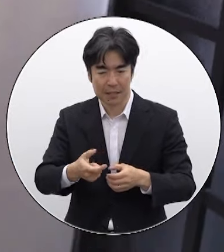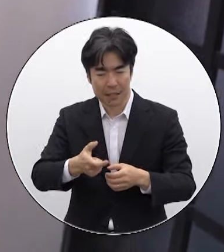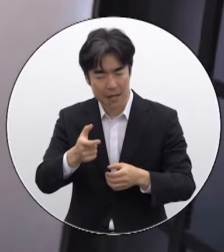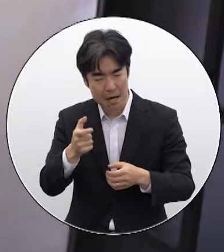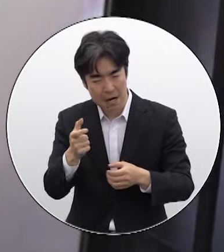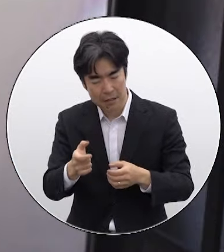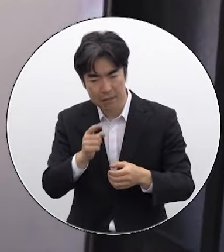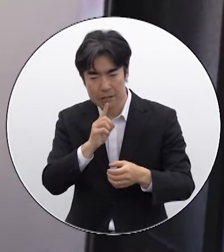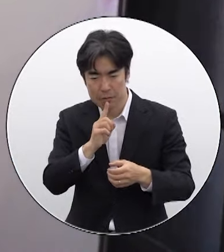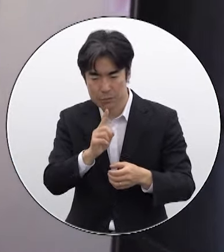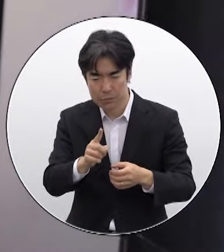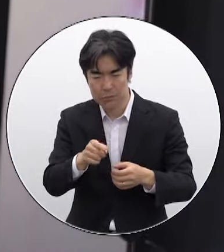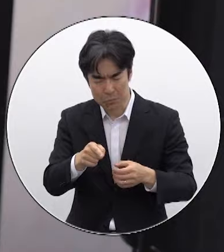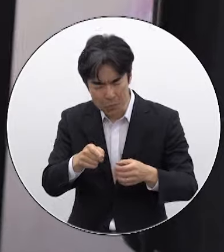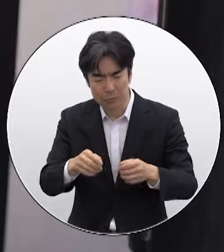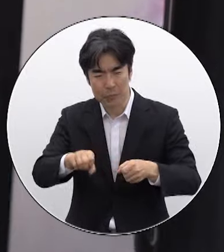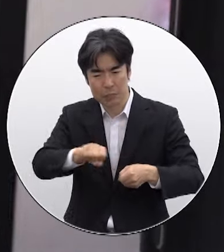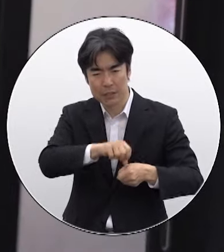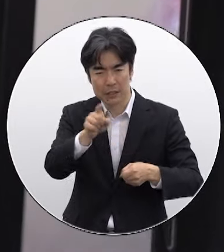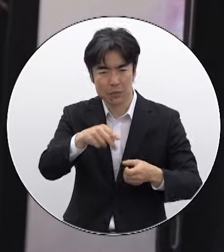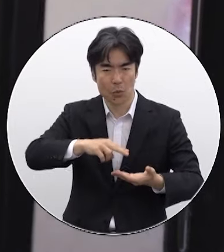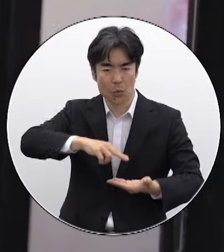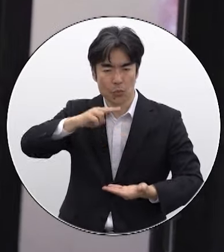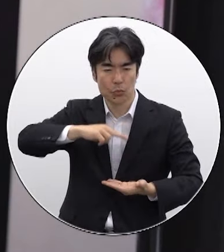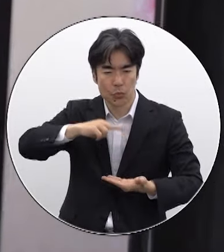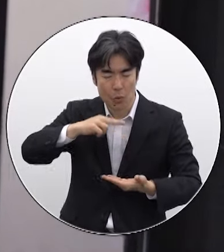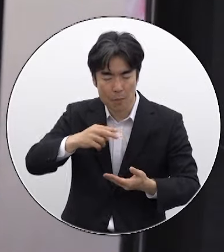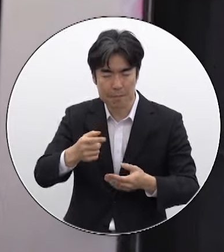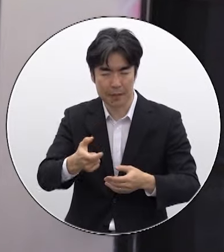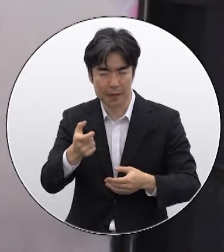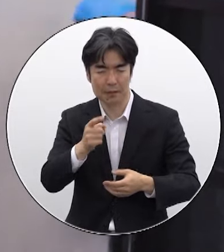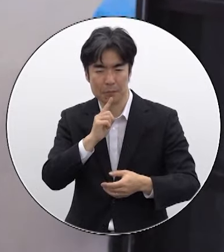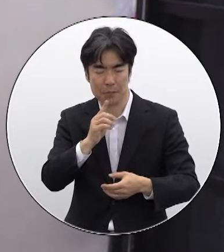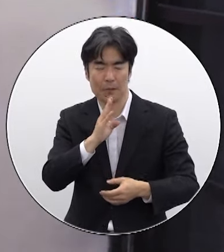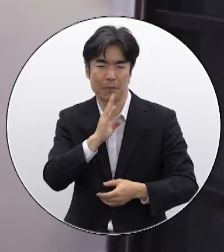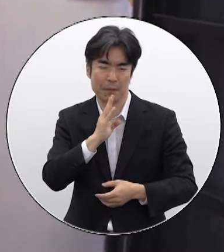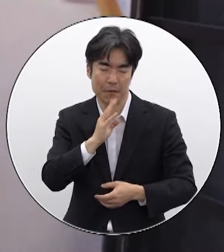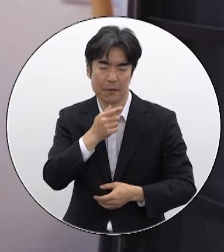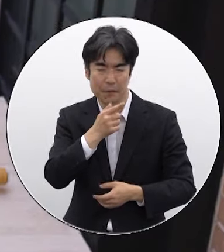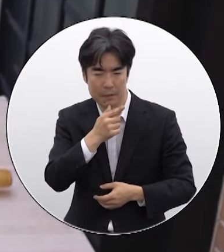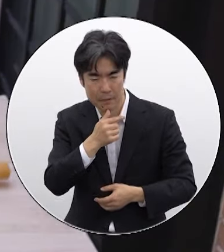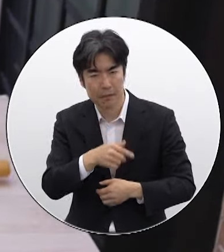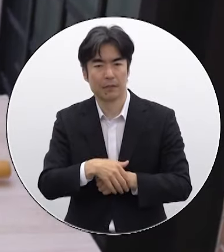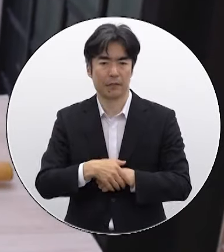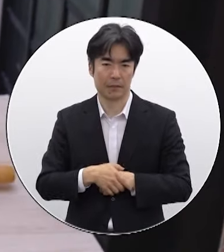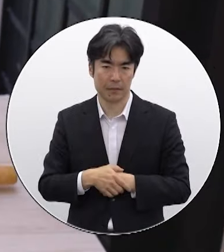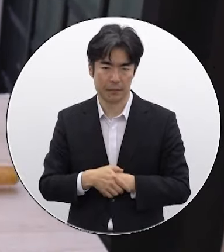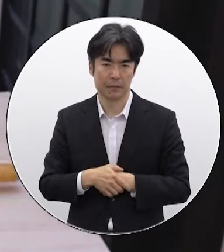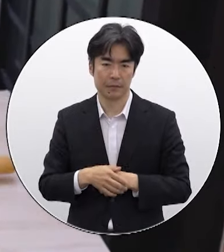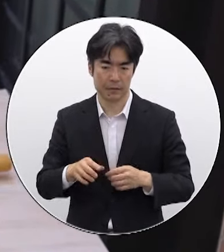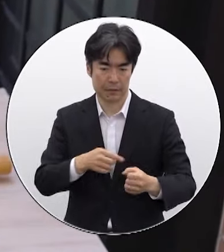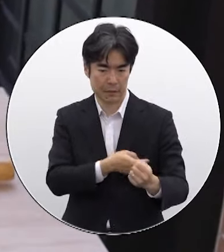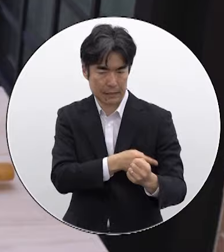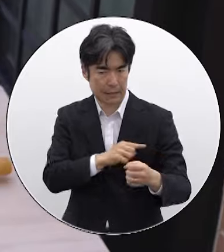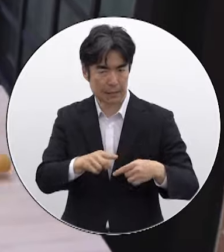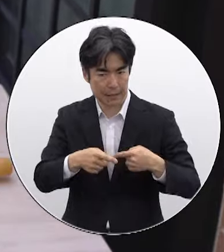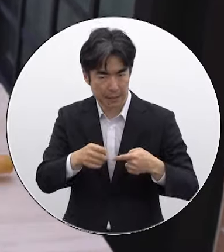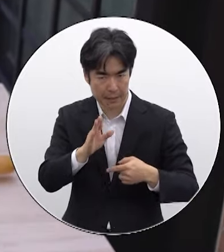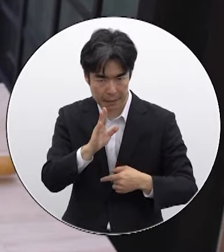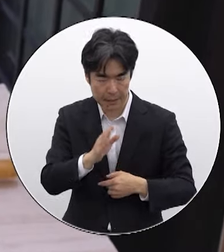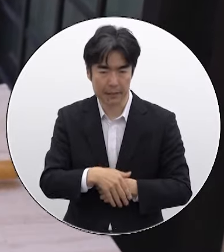硬いのが武蔵野の生地なんですね。 力を入れ